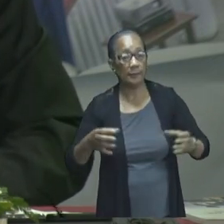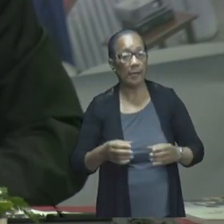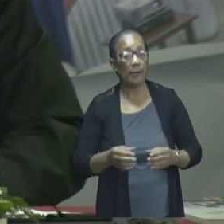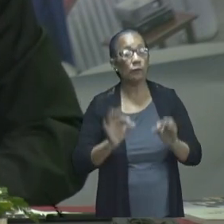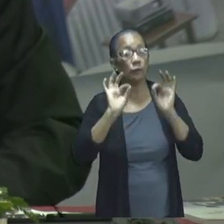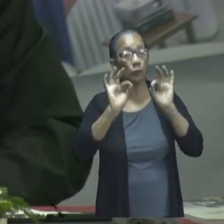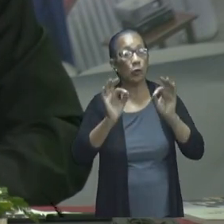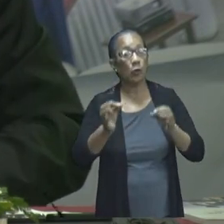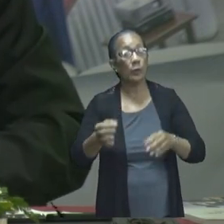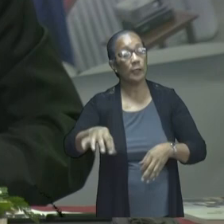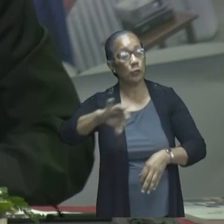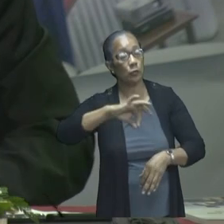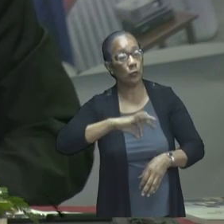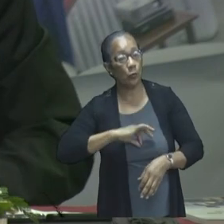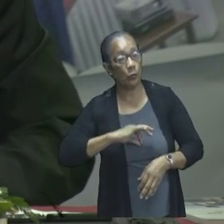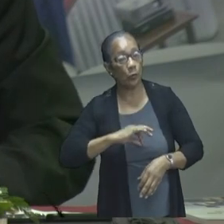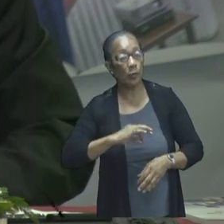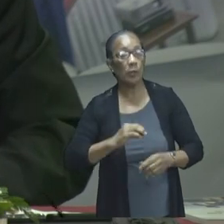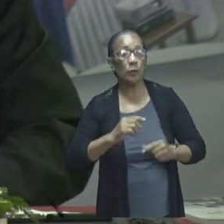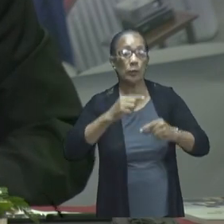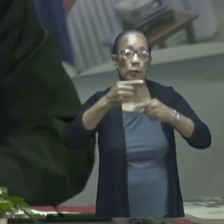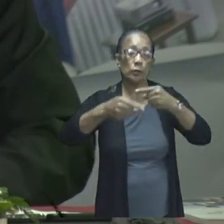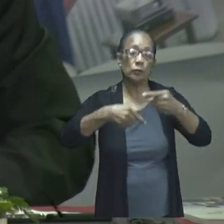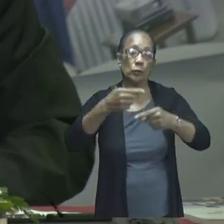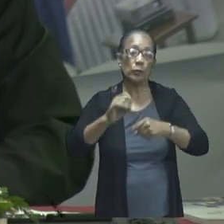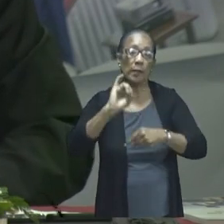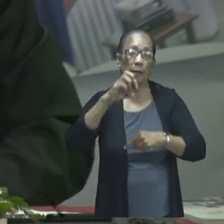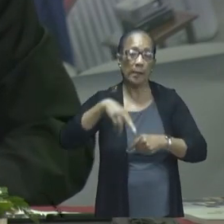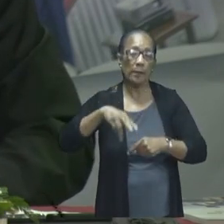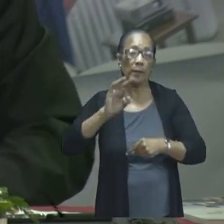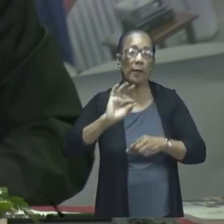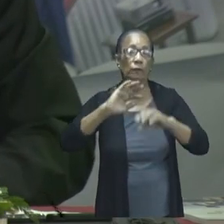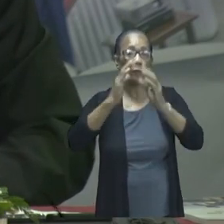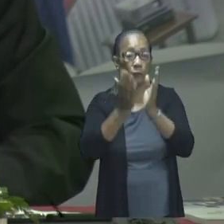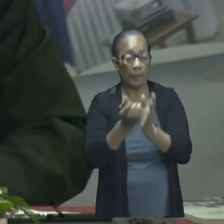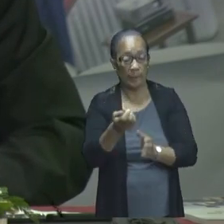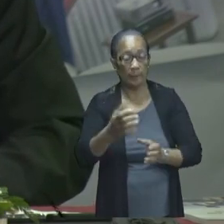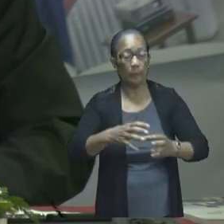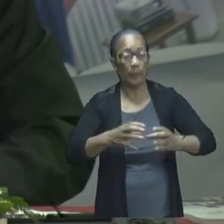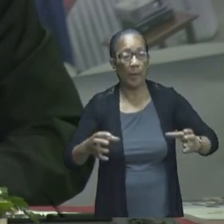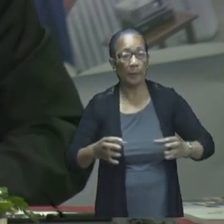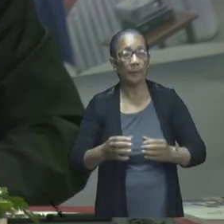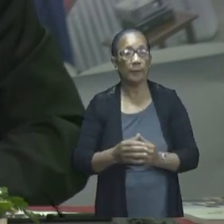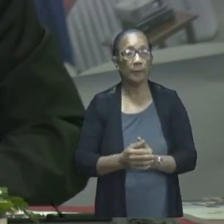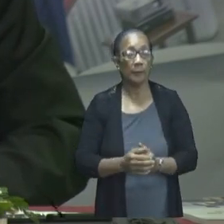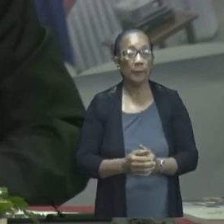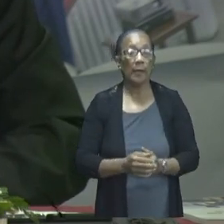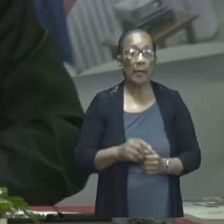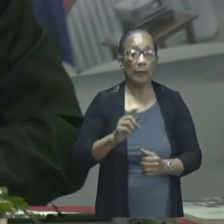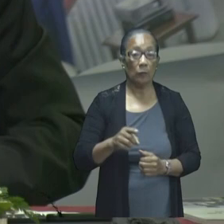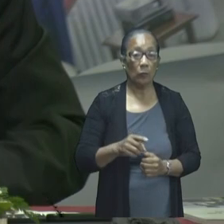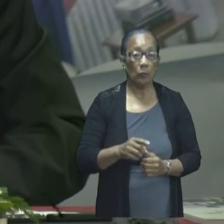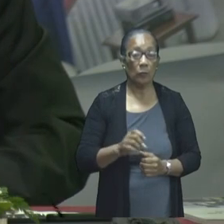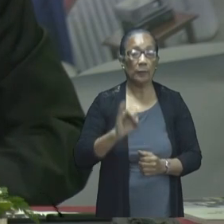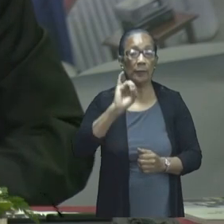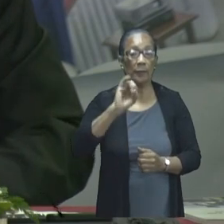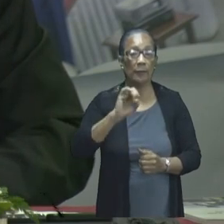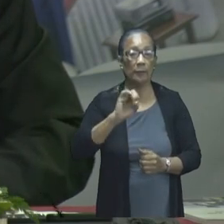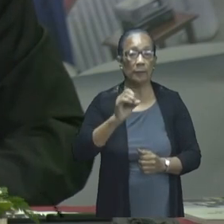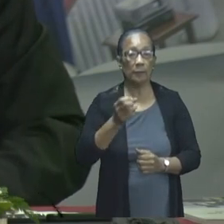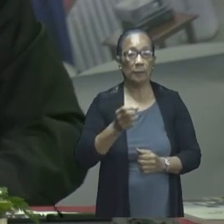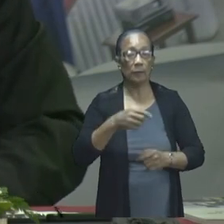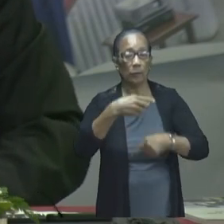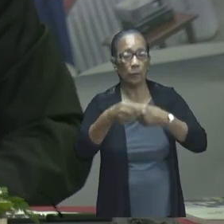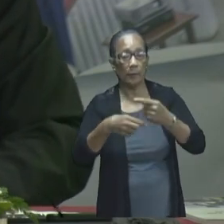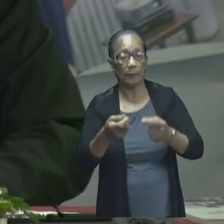is groeiende i'm happy baby wereldbank en centen recent rood en de caribbean development bank die samenwerken loop goed